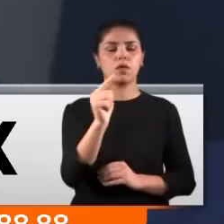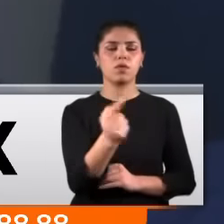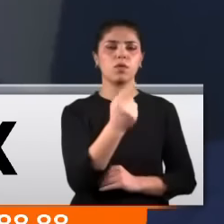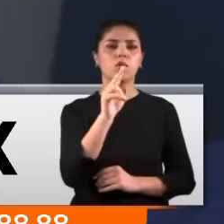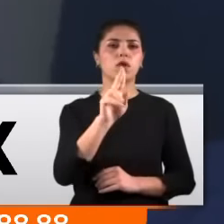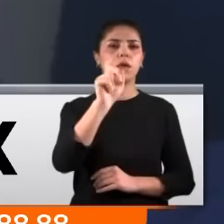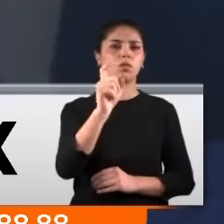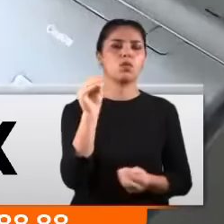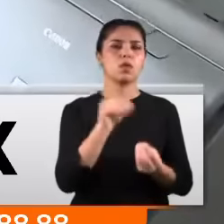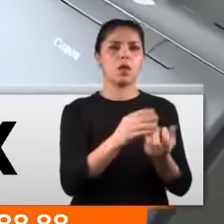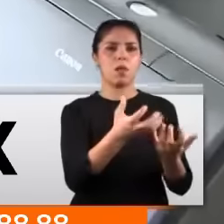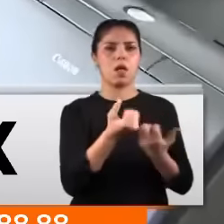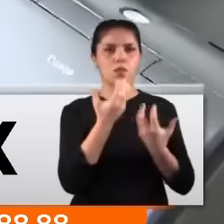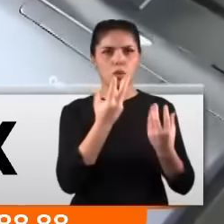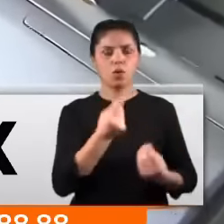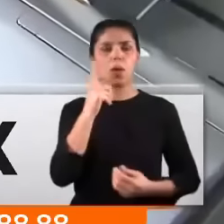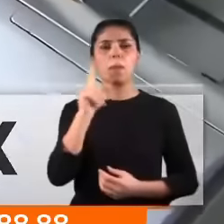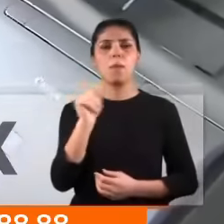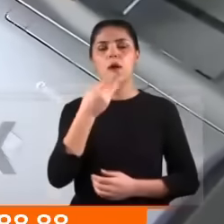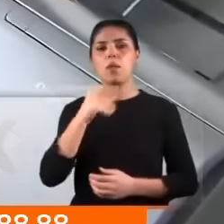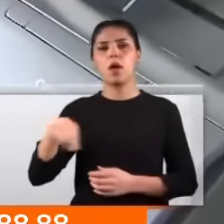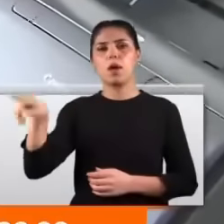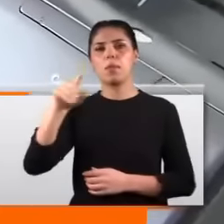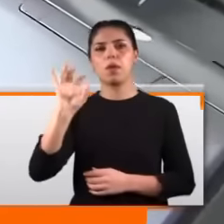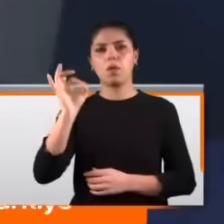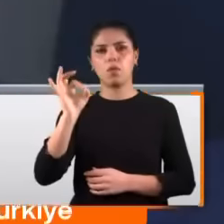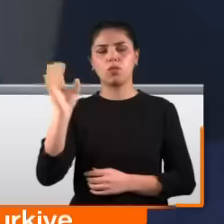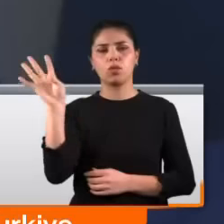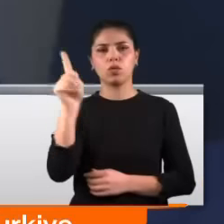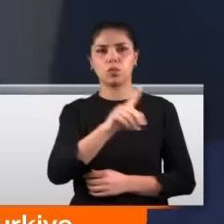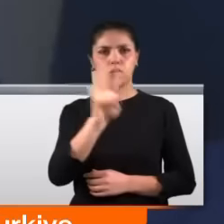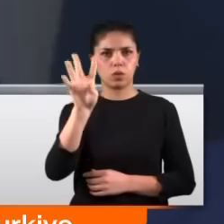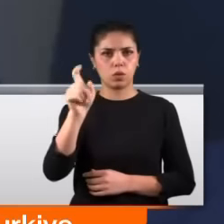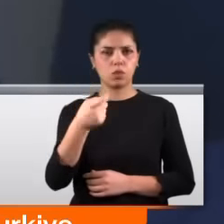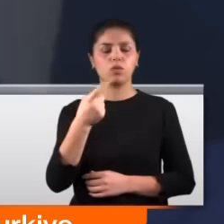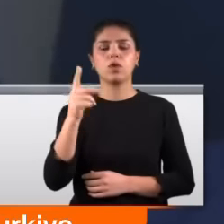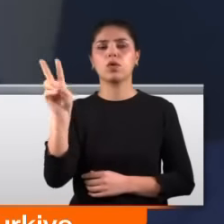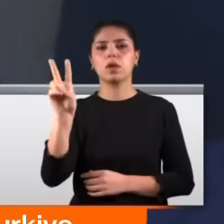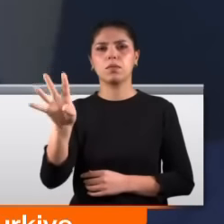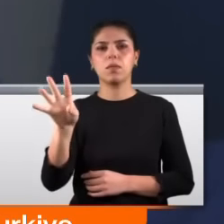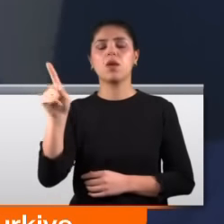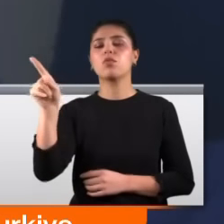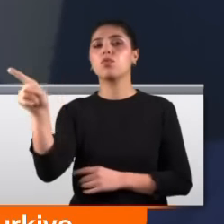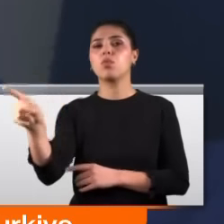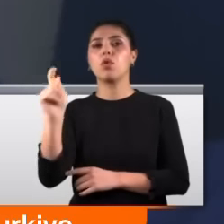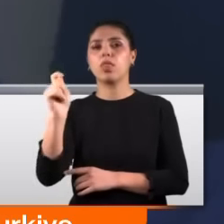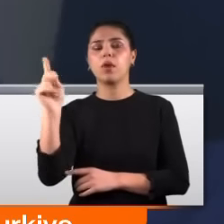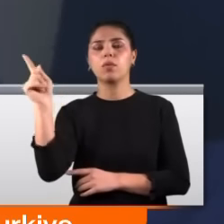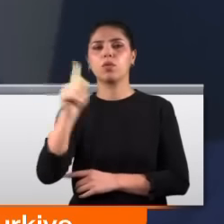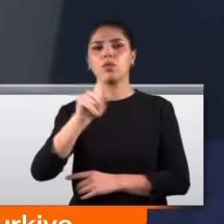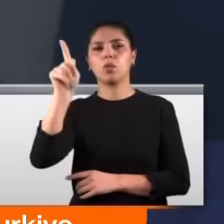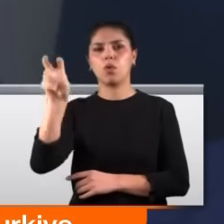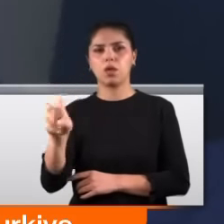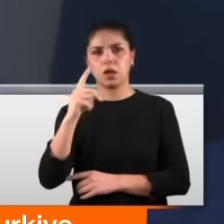%76,79 zam almış olacaklar. Memur emeklileri de Ocak'ta 49,25, Temmuz'da 18,61 olmak